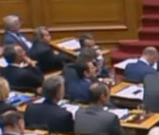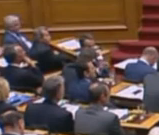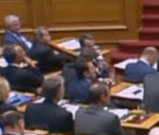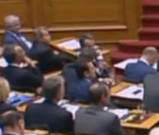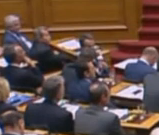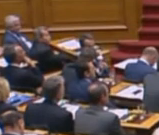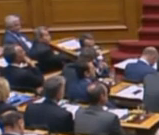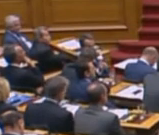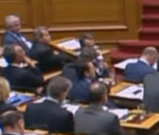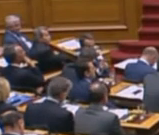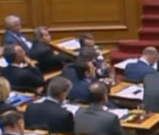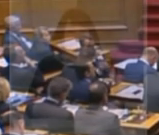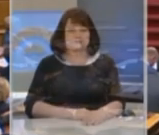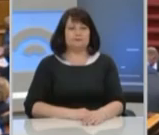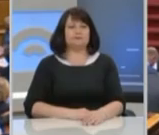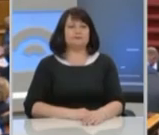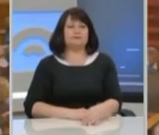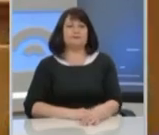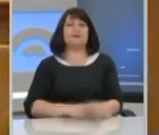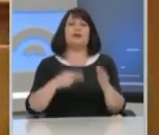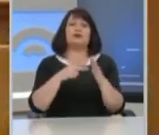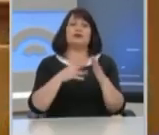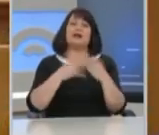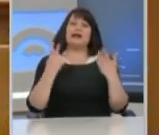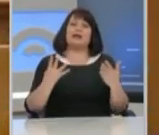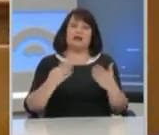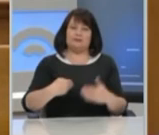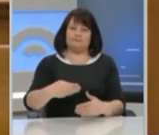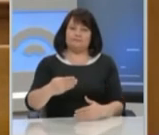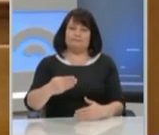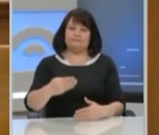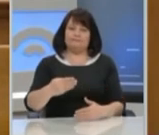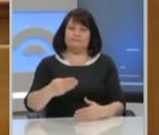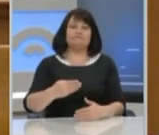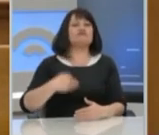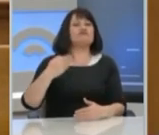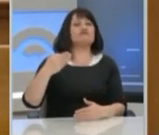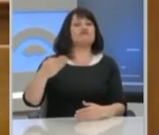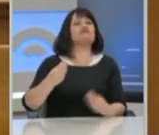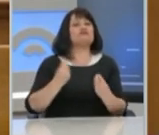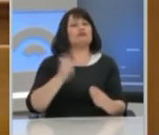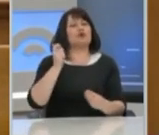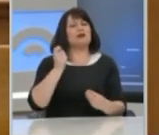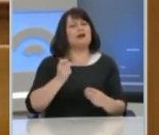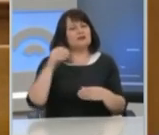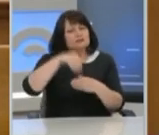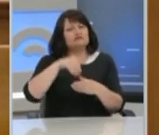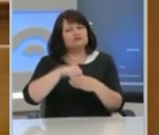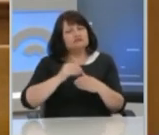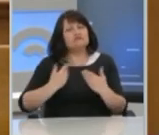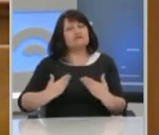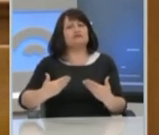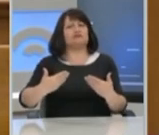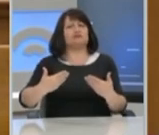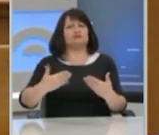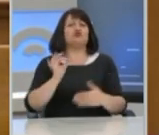Το 2019 λοιπόν προχωράμε με ακόμη πιο φιλόδοξες ενεργητικές πολιτικές για